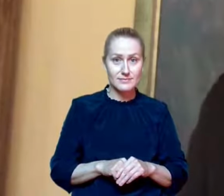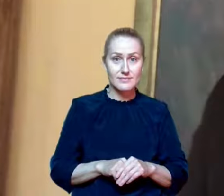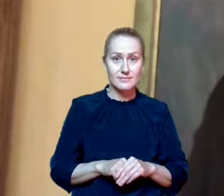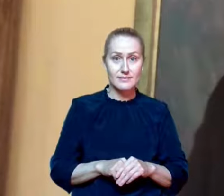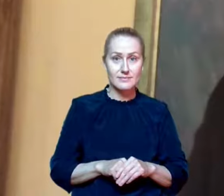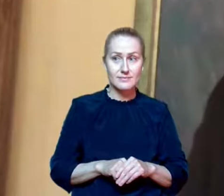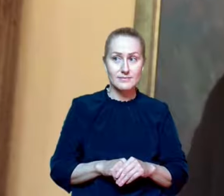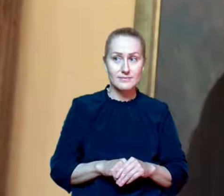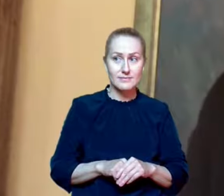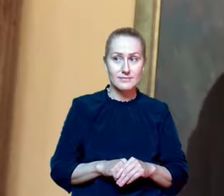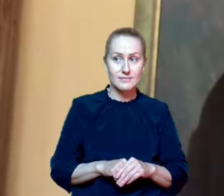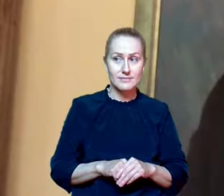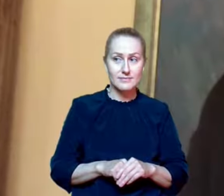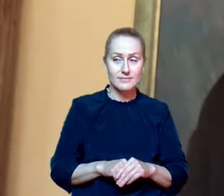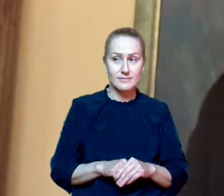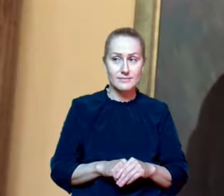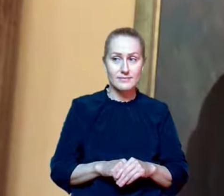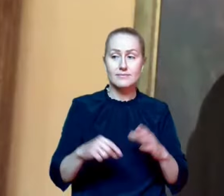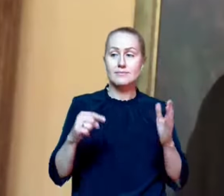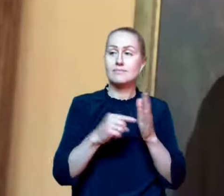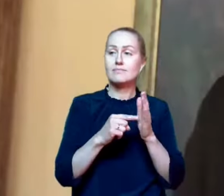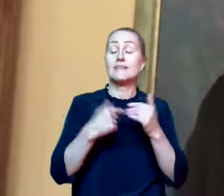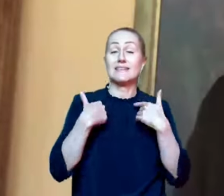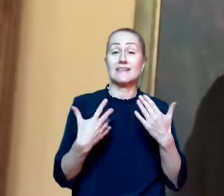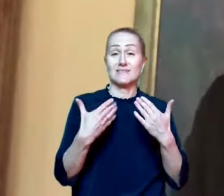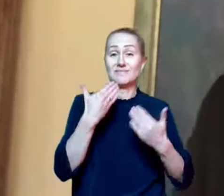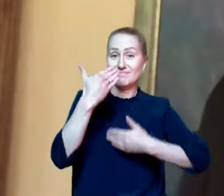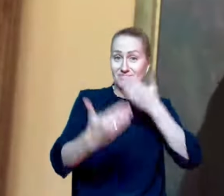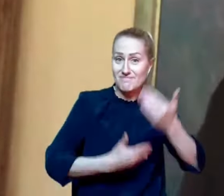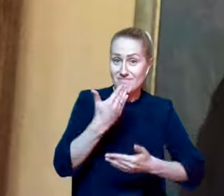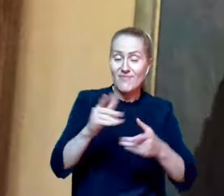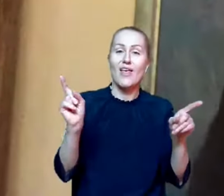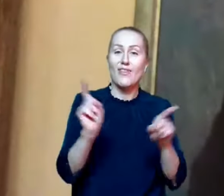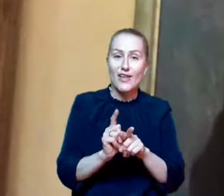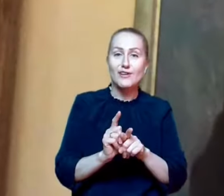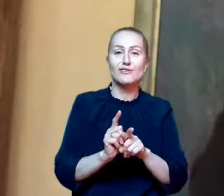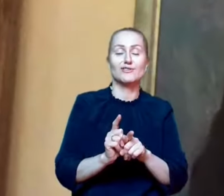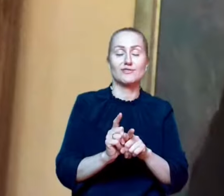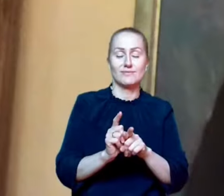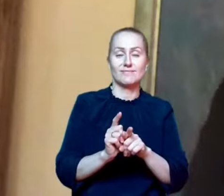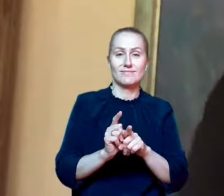Bardzo serdecznie gratuluję i podkreślam, że